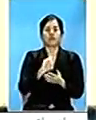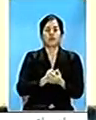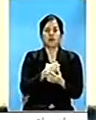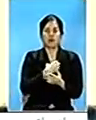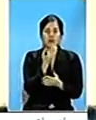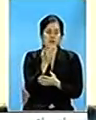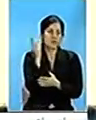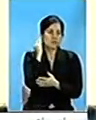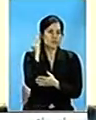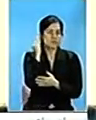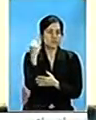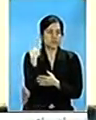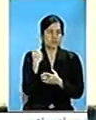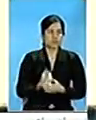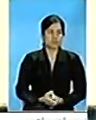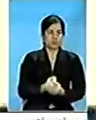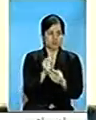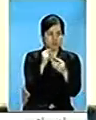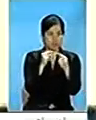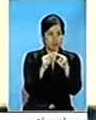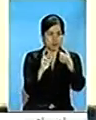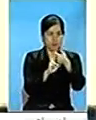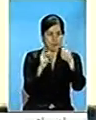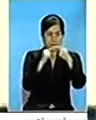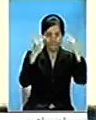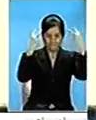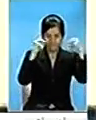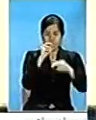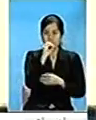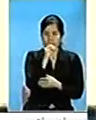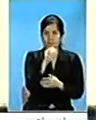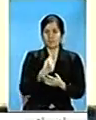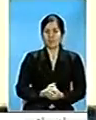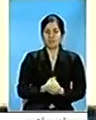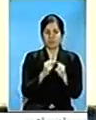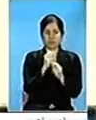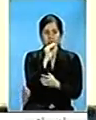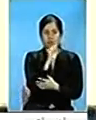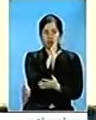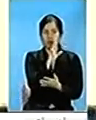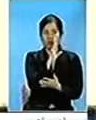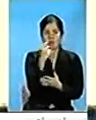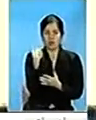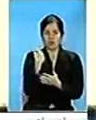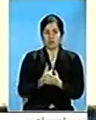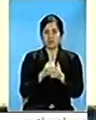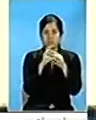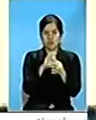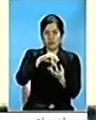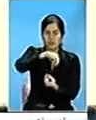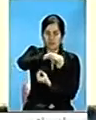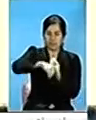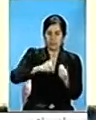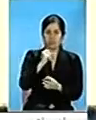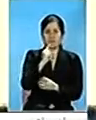ฮะที่ได้มีระดับรองนายกรัฐมนตรีออกมาพูดโกหกอย่างโจ่งแจ้ง